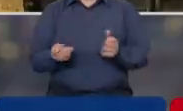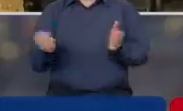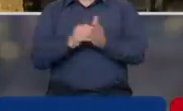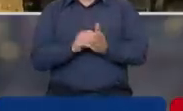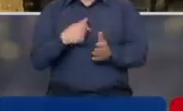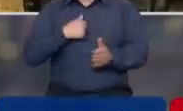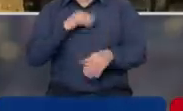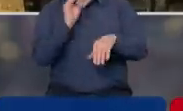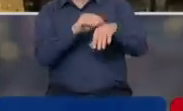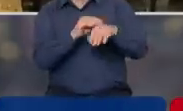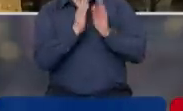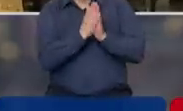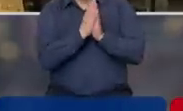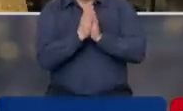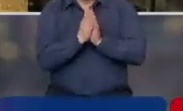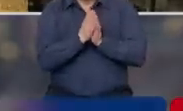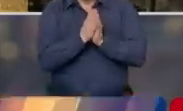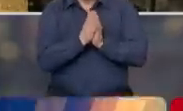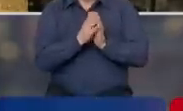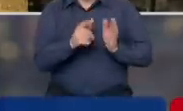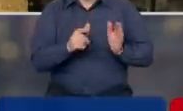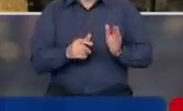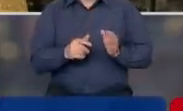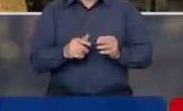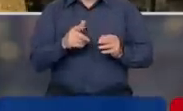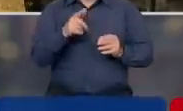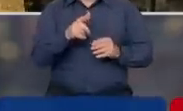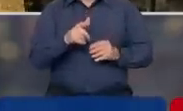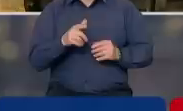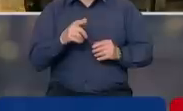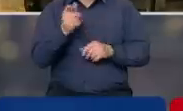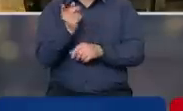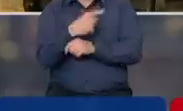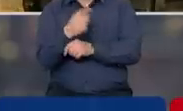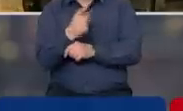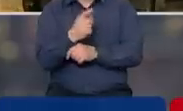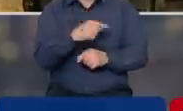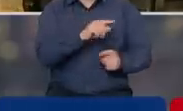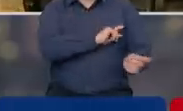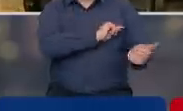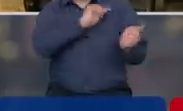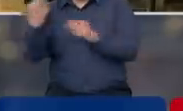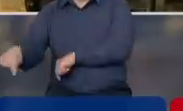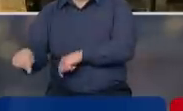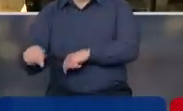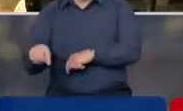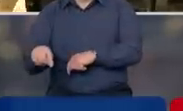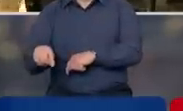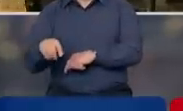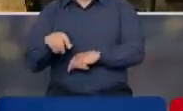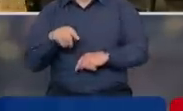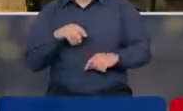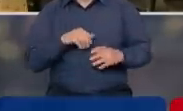moją prośbę został zadysponowany jednostki ratowniczo-gaśniczego z terenu kraju na tą chwilę mamy zadysponowany